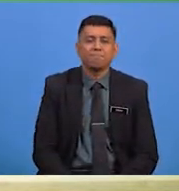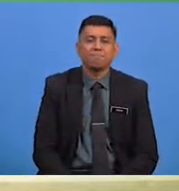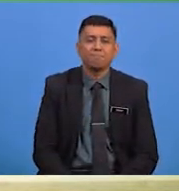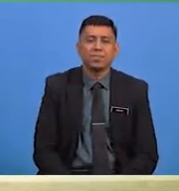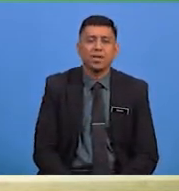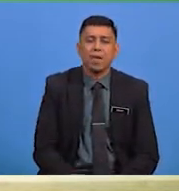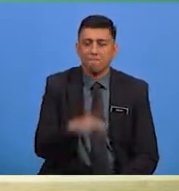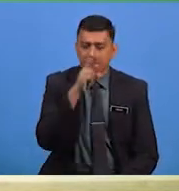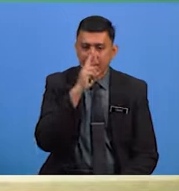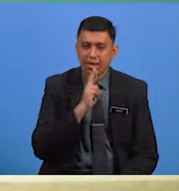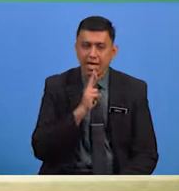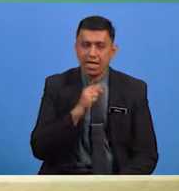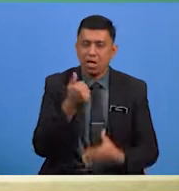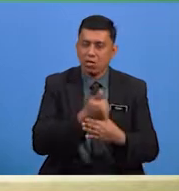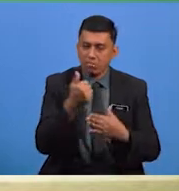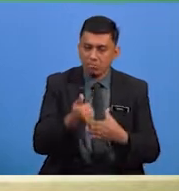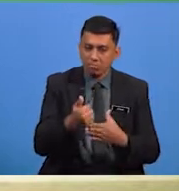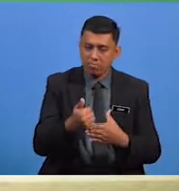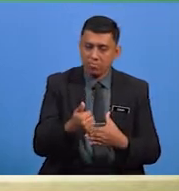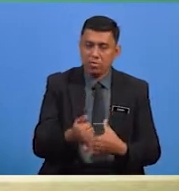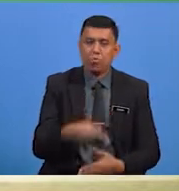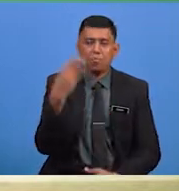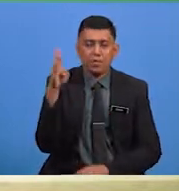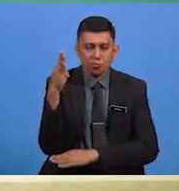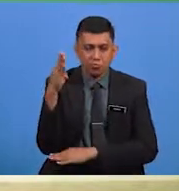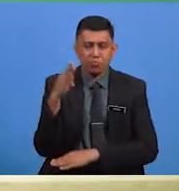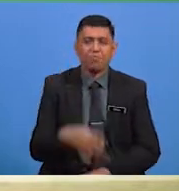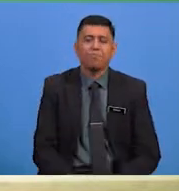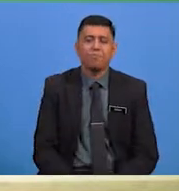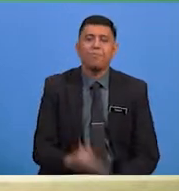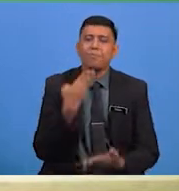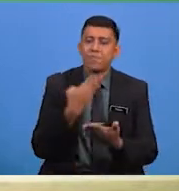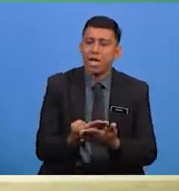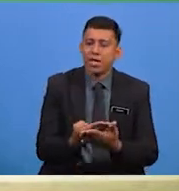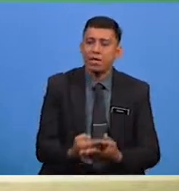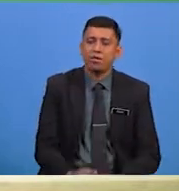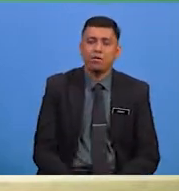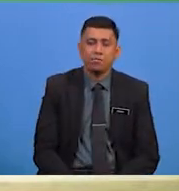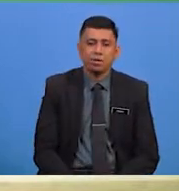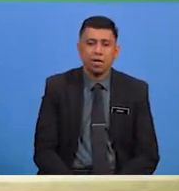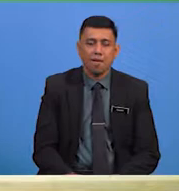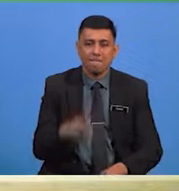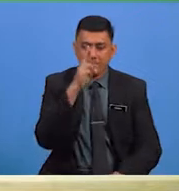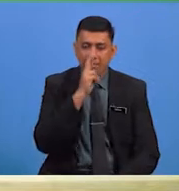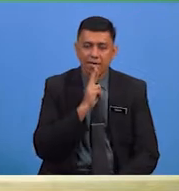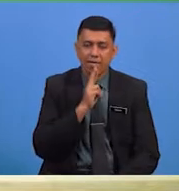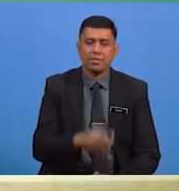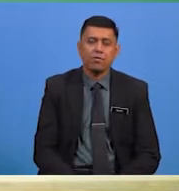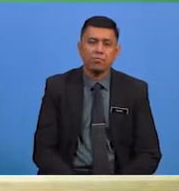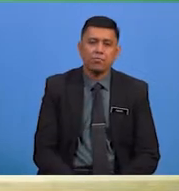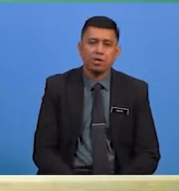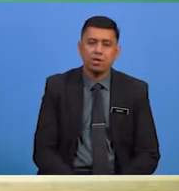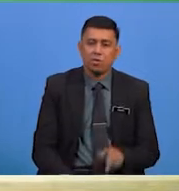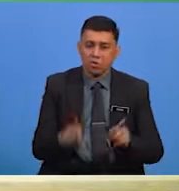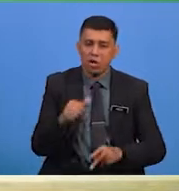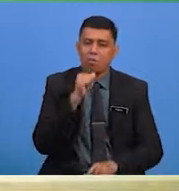Kotak warna merah ataupun biru? Baik, kotak warna merah, kalau